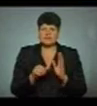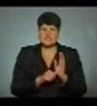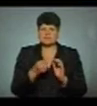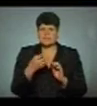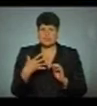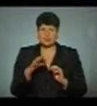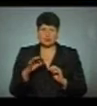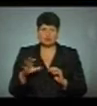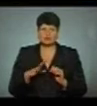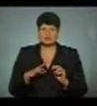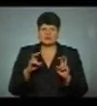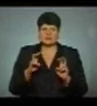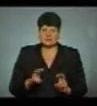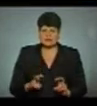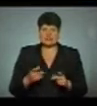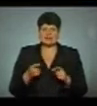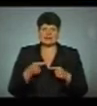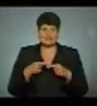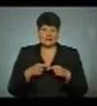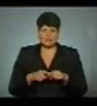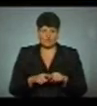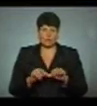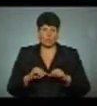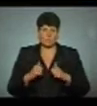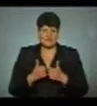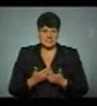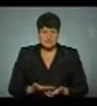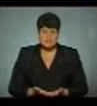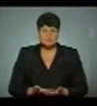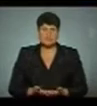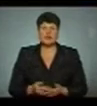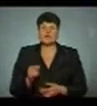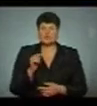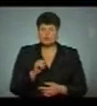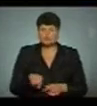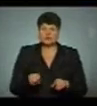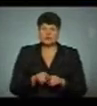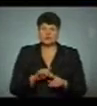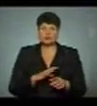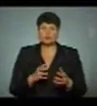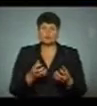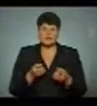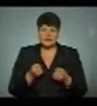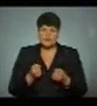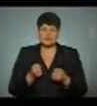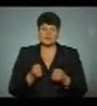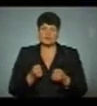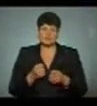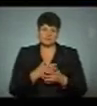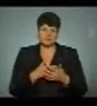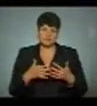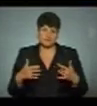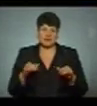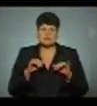16.15.00 відбулося засідання техногенної комісії. Тому також було прийнято відповідний ряд